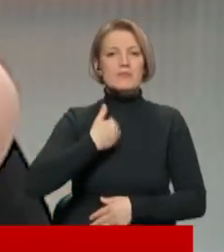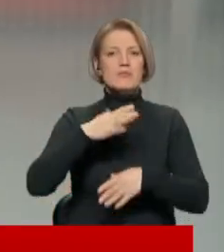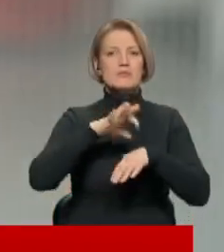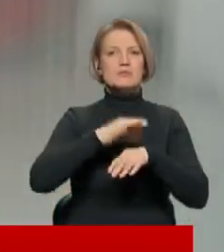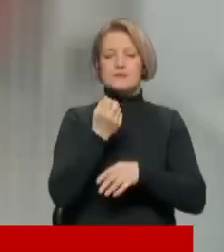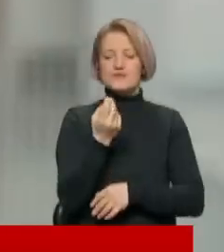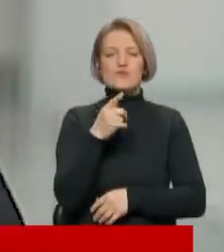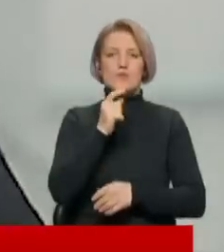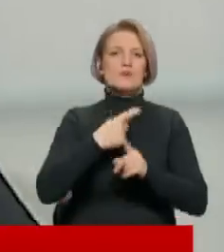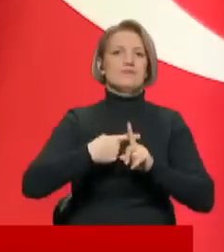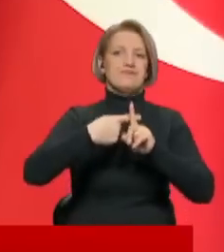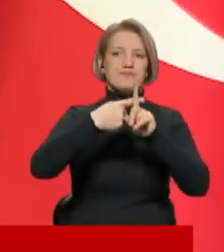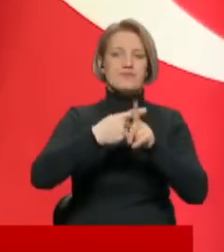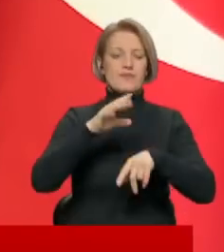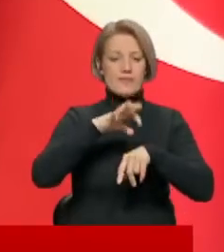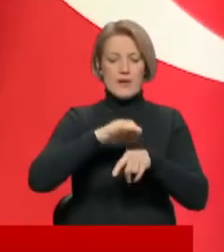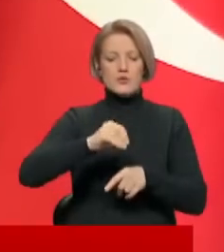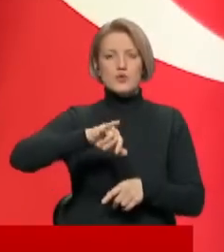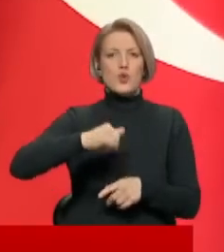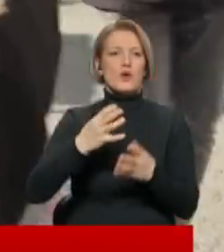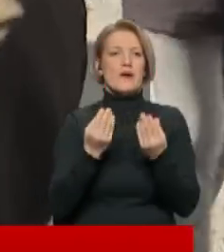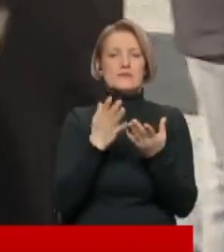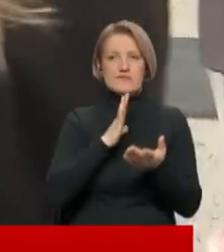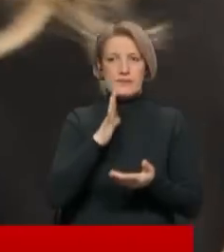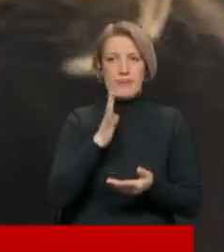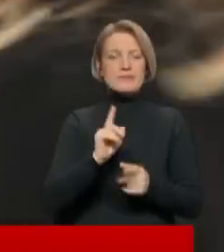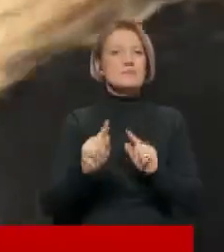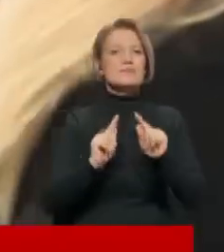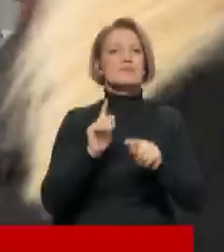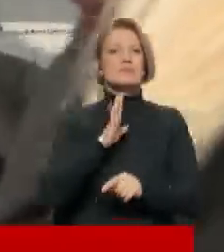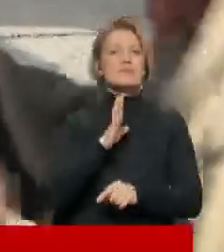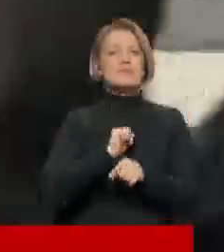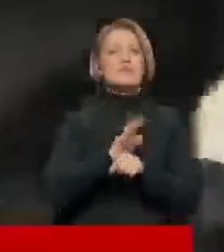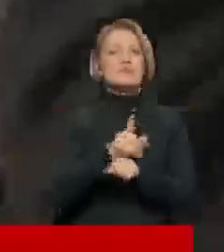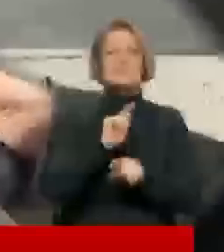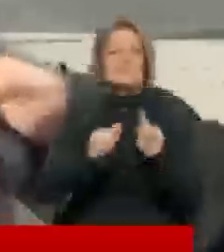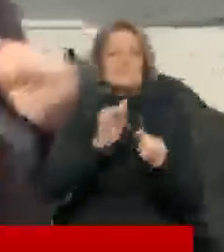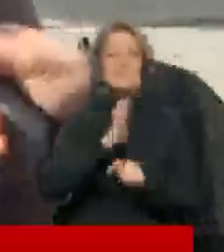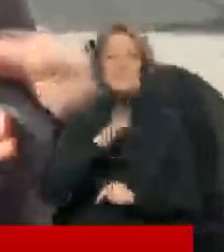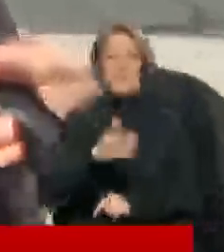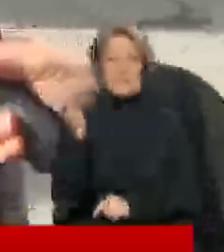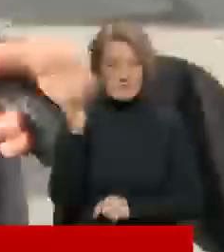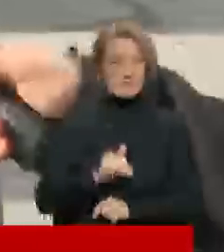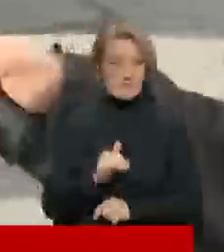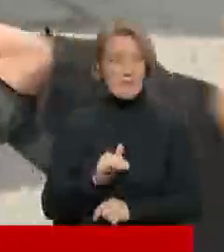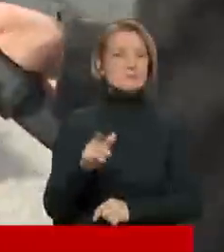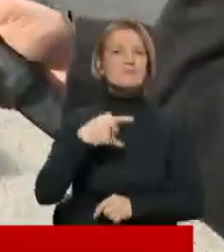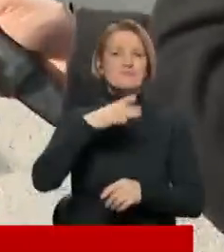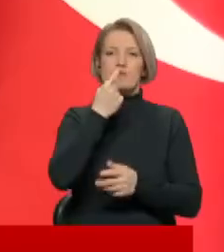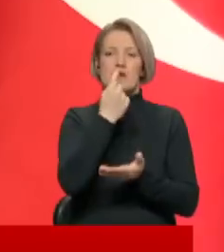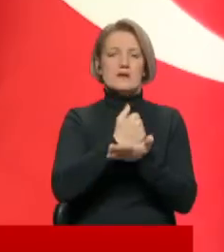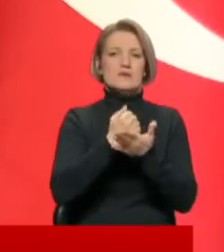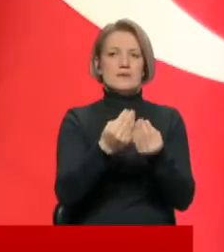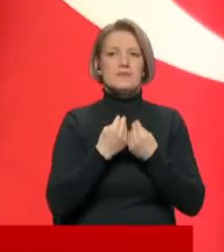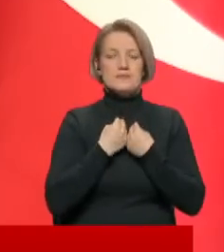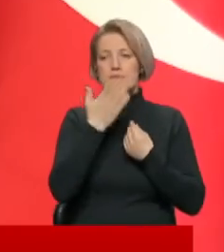artmış durumda ve hastanelerimizde bir yoğunluk yaşanıyor salgın var böyle çocuklarda getirdim işte ilaç yazdırdılar